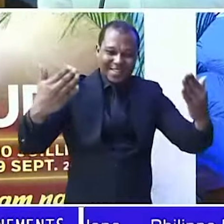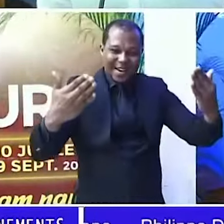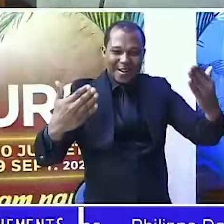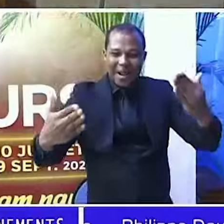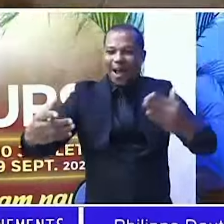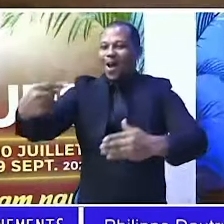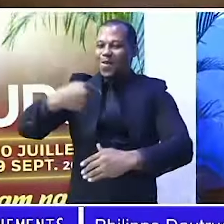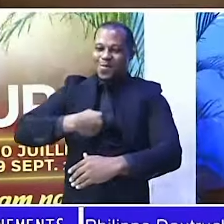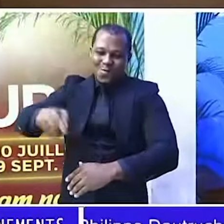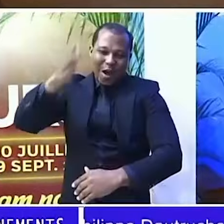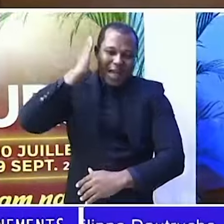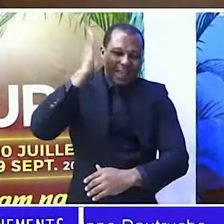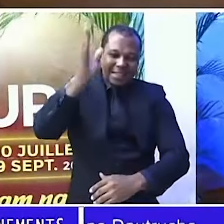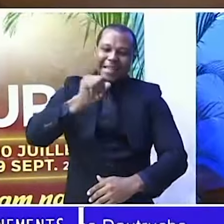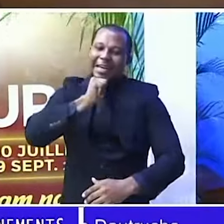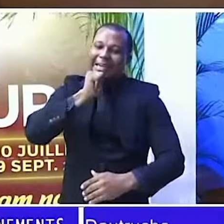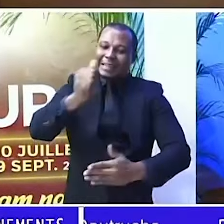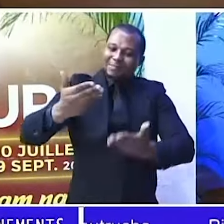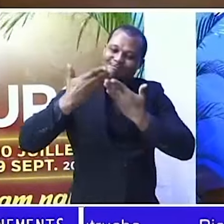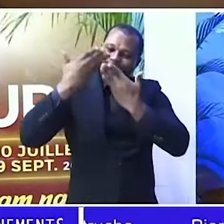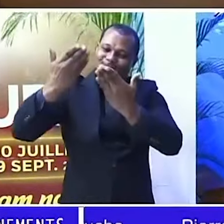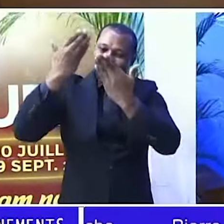Moi, t'as un gras, si pas ta